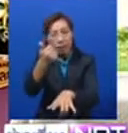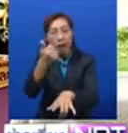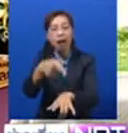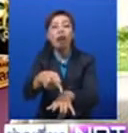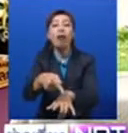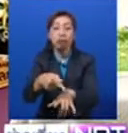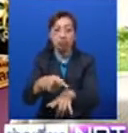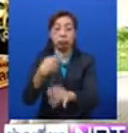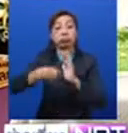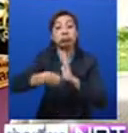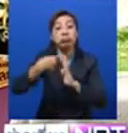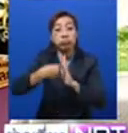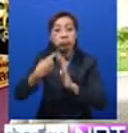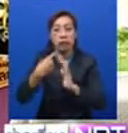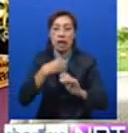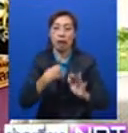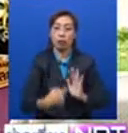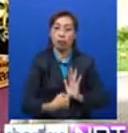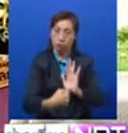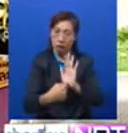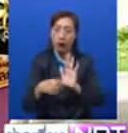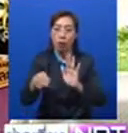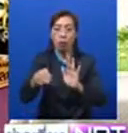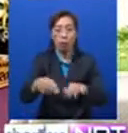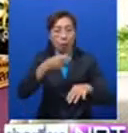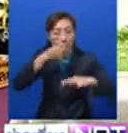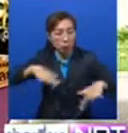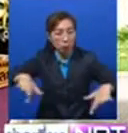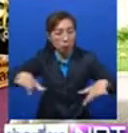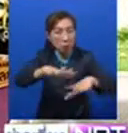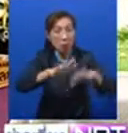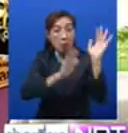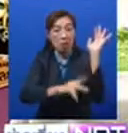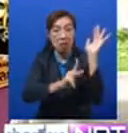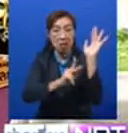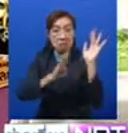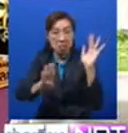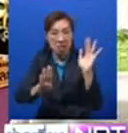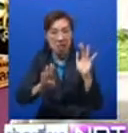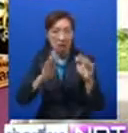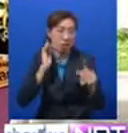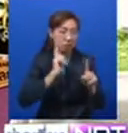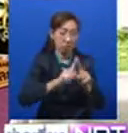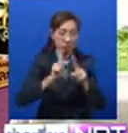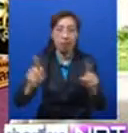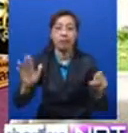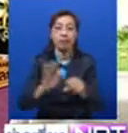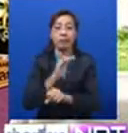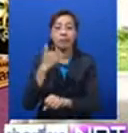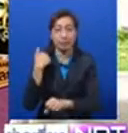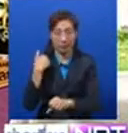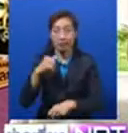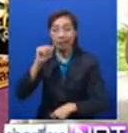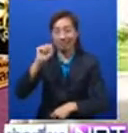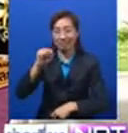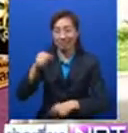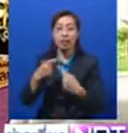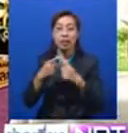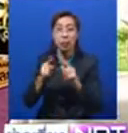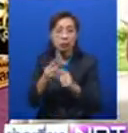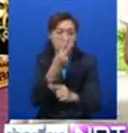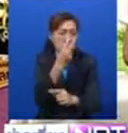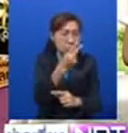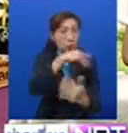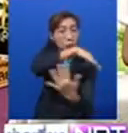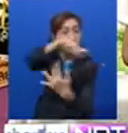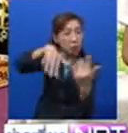ก็เป็นเพราะจะสื่อให้เห็นถึงความอุดมสมบูรณ์ของพื้นที่จังหวัดกระบี่แห่งนี้นะคะ ใช่ค่ะแต่ก่อนที่จะพาคุณผู้ชมไปดูรายละเอียดแล้วก็บรรย